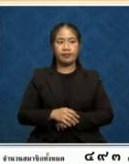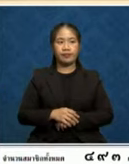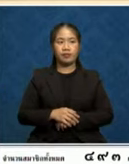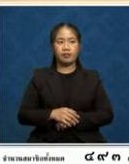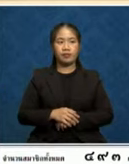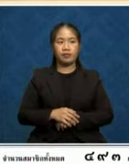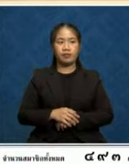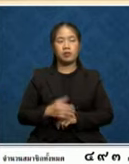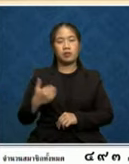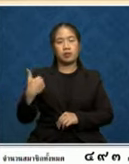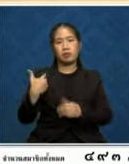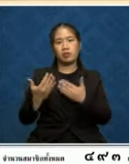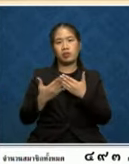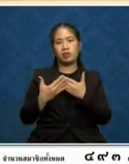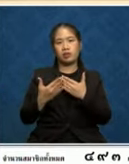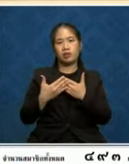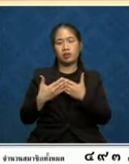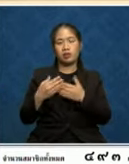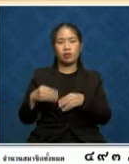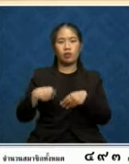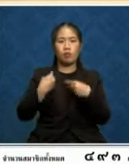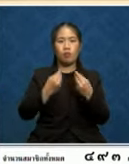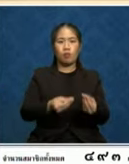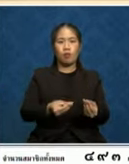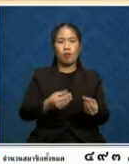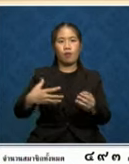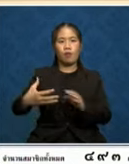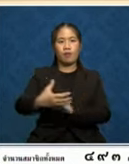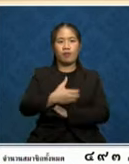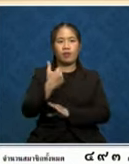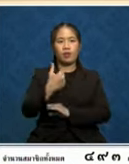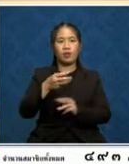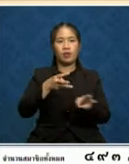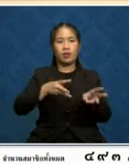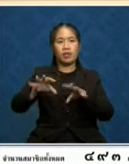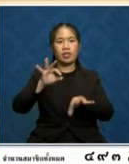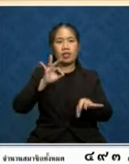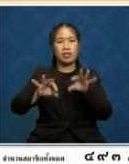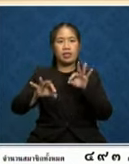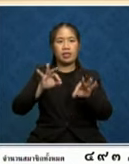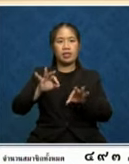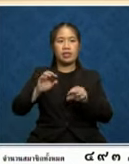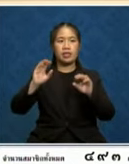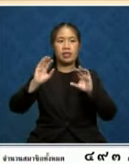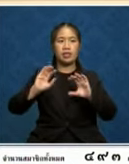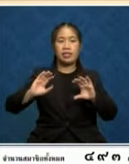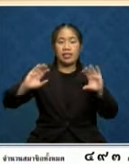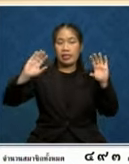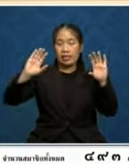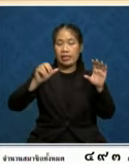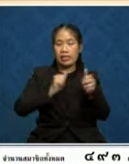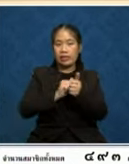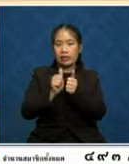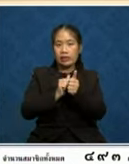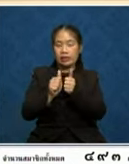ถ่ยถูกฎกรวงว่าการมอบอำนาดในการคดเลือกคือก wertำี่ยในการสอบขขั้น